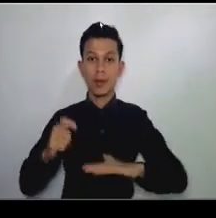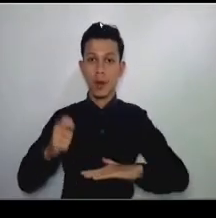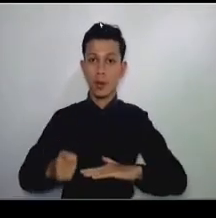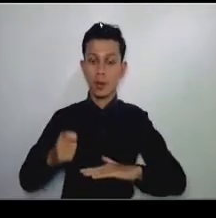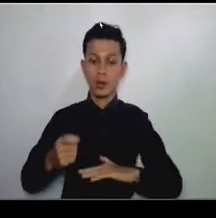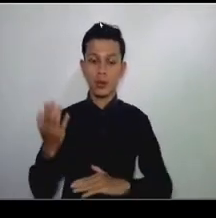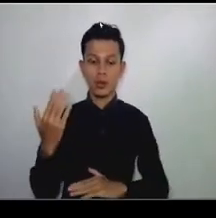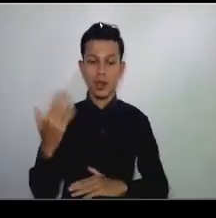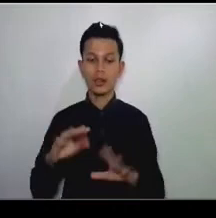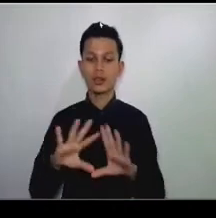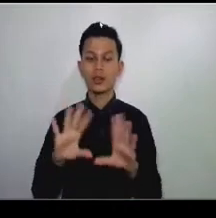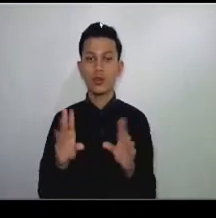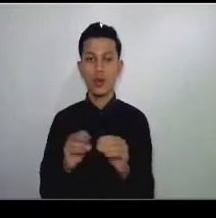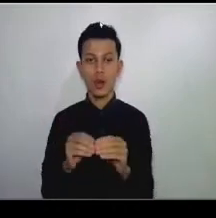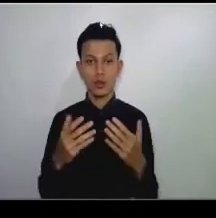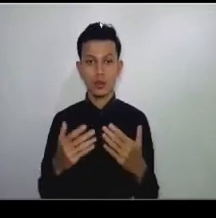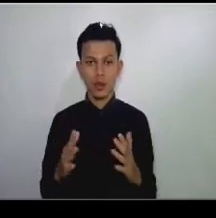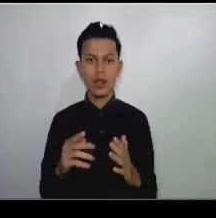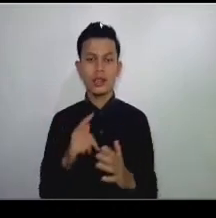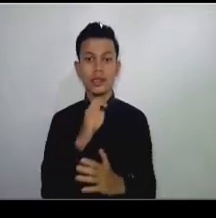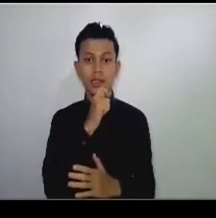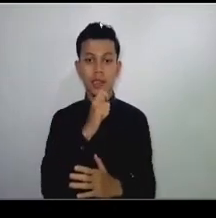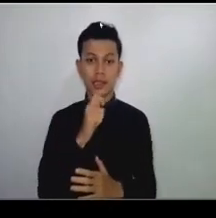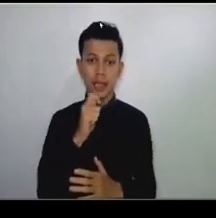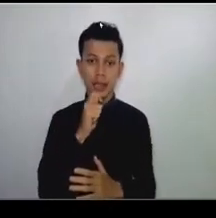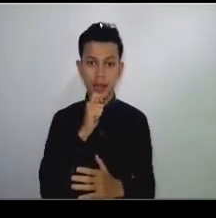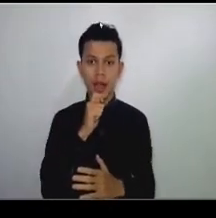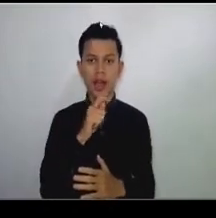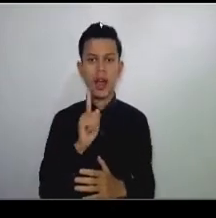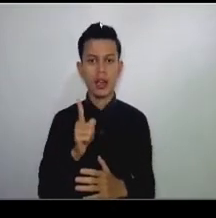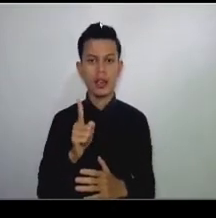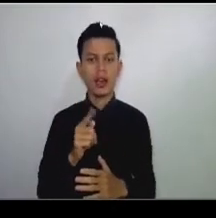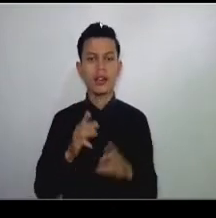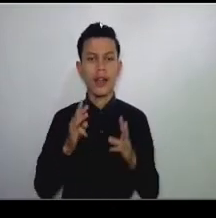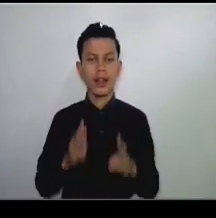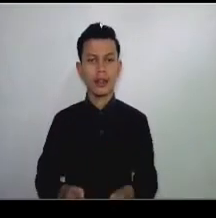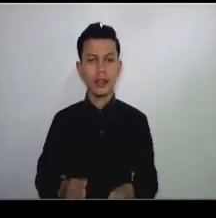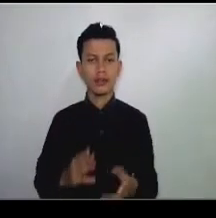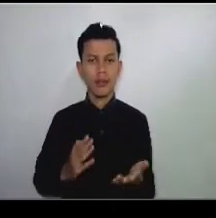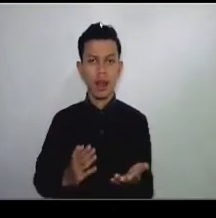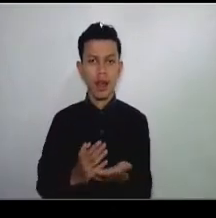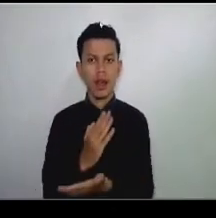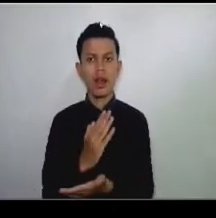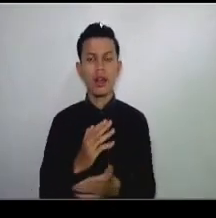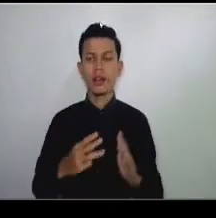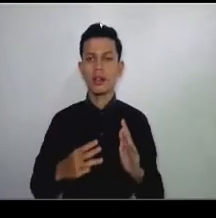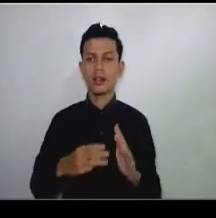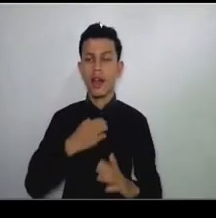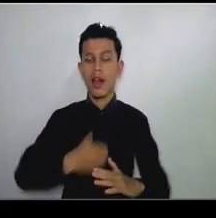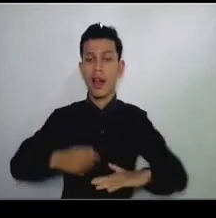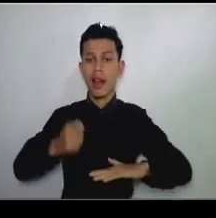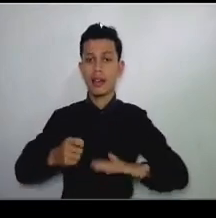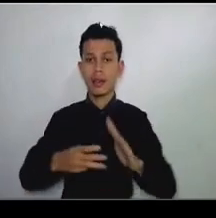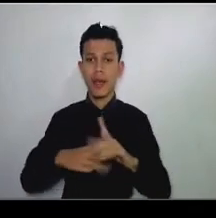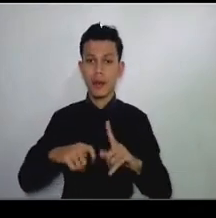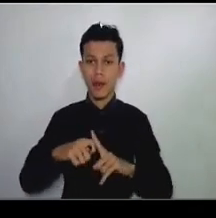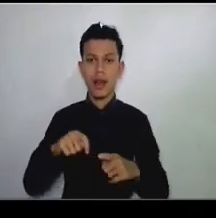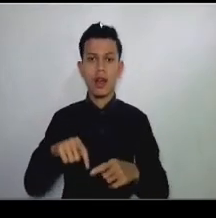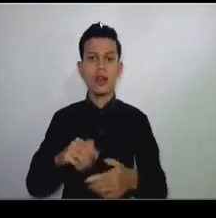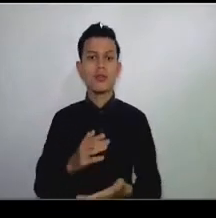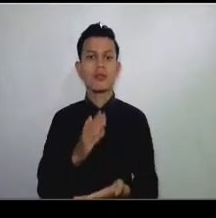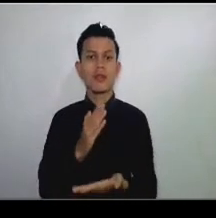disimpulkan bahwa telah ternyata terdapat pelanggaran kode etik dan perilaku hakim konstitusi inkasu prinsip